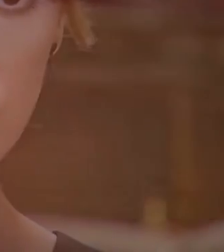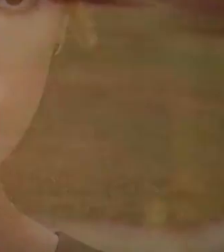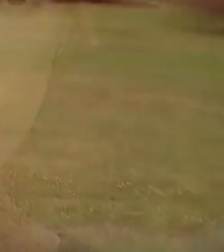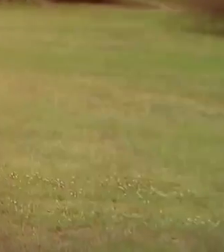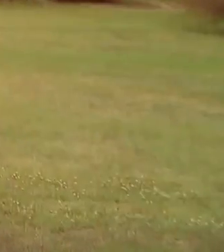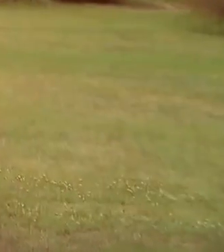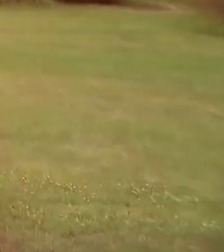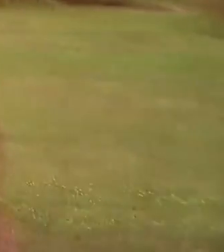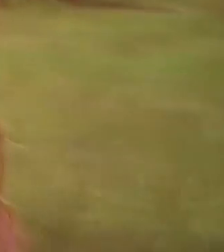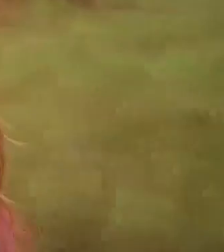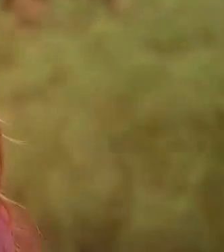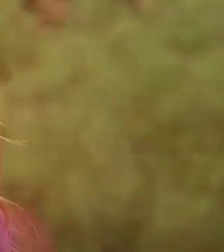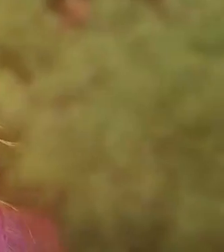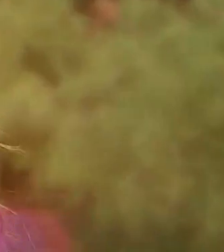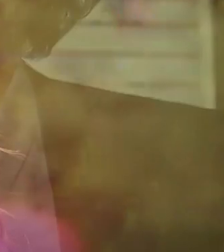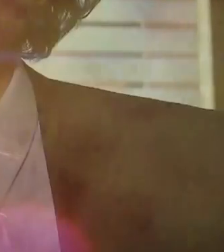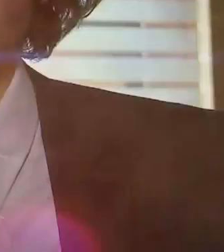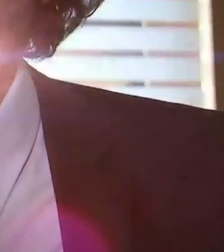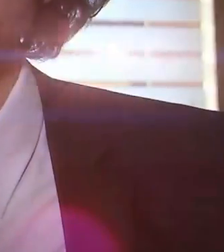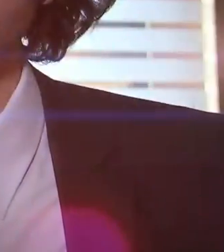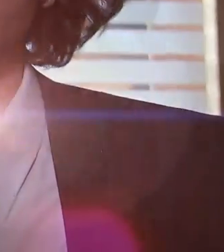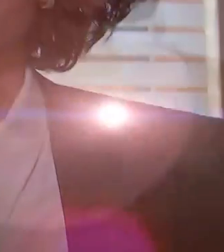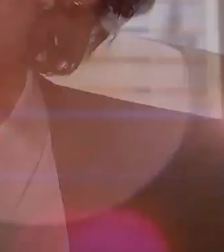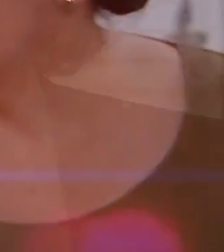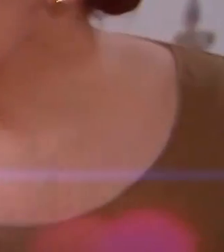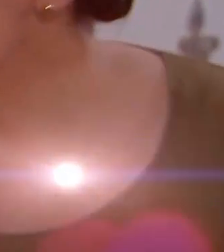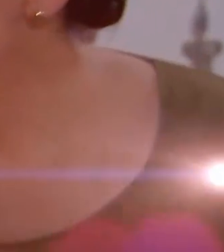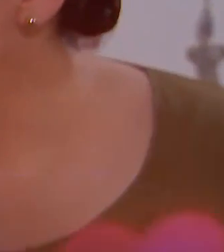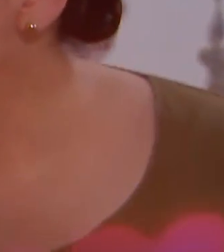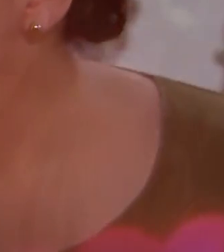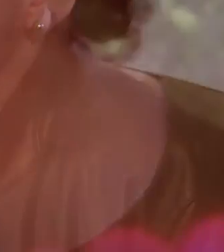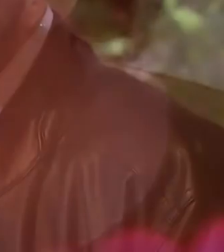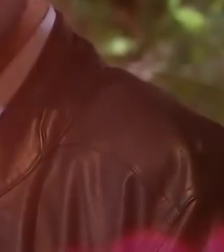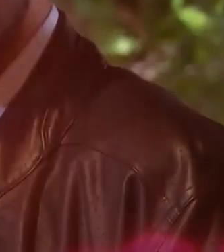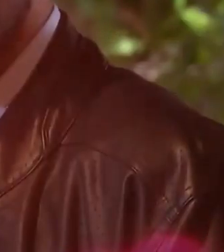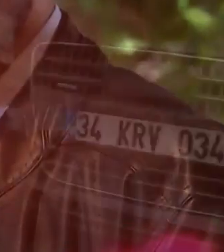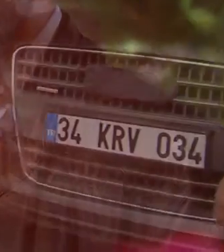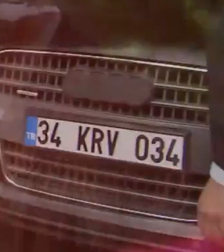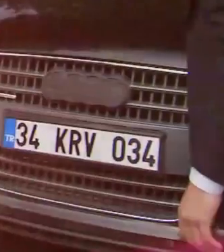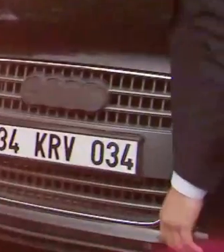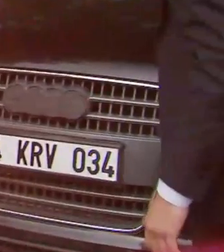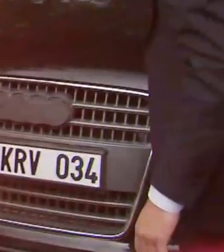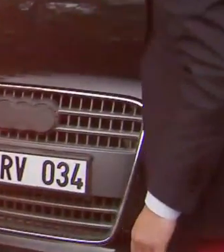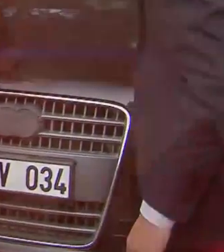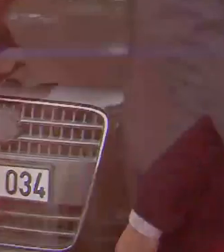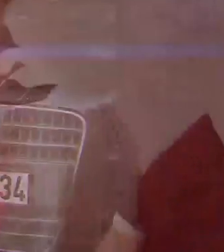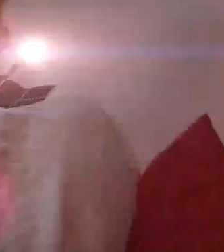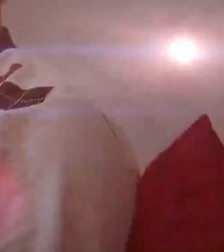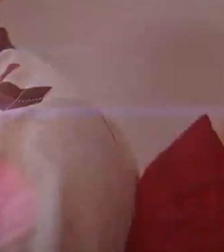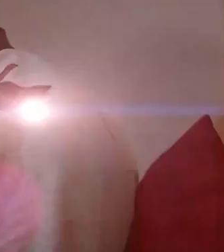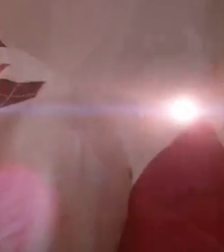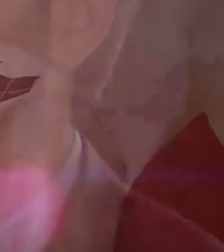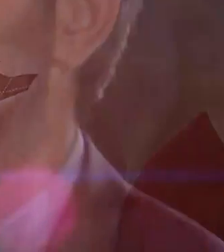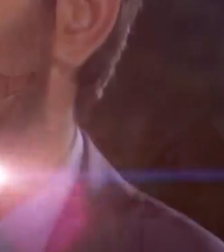Ezgi Baran, Ayşe Yaprak Durmaz, Nihat Aykut İderi, Sevim Nursaç Büker Otan, Yener Musa Bekici,